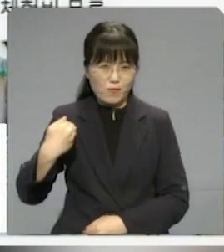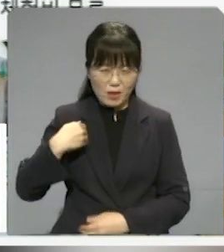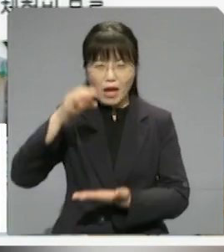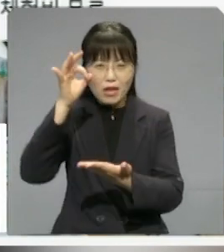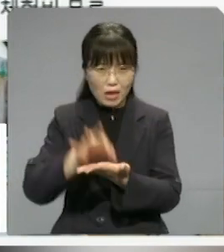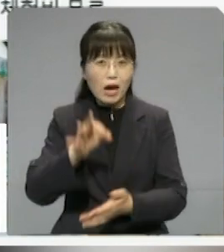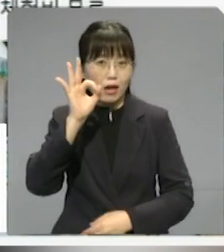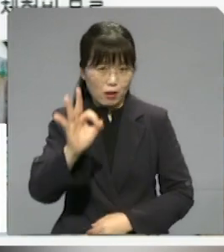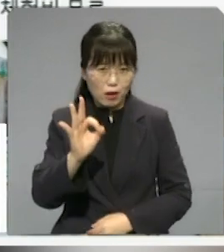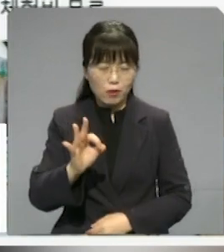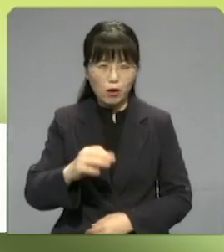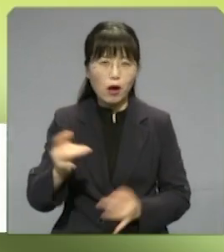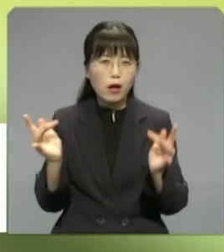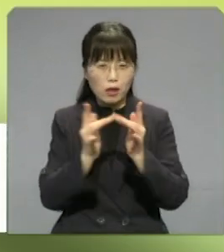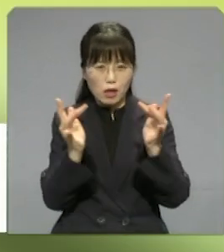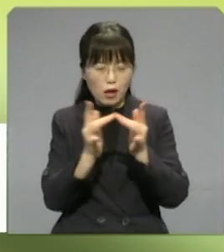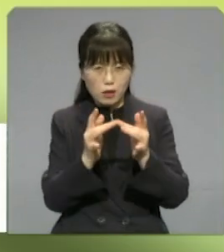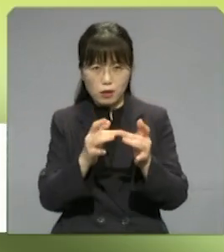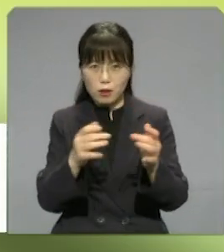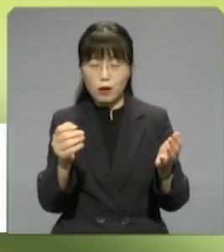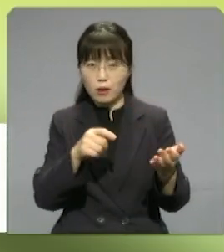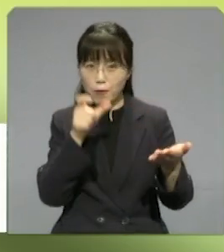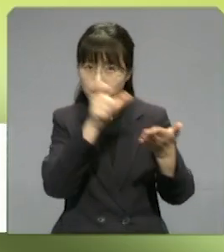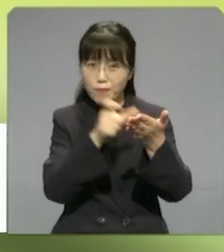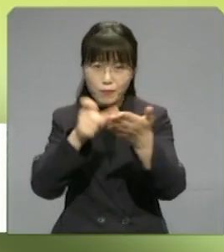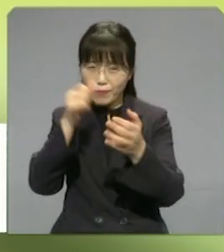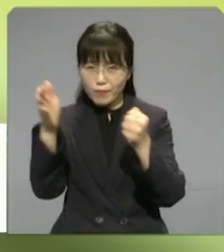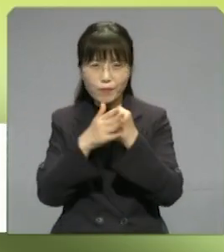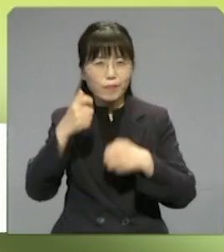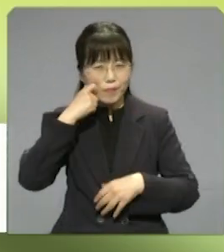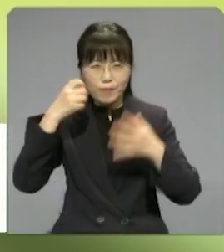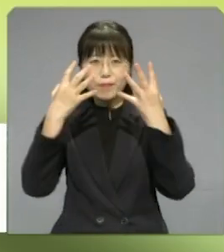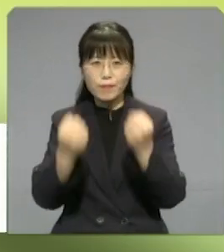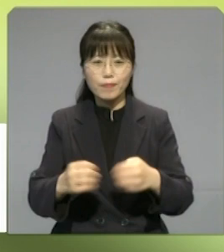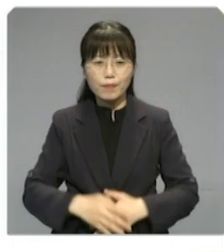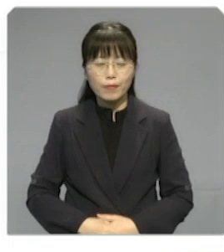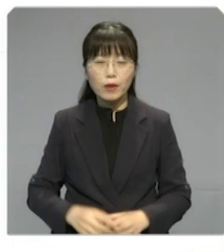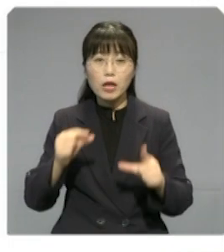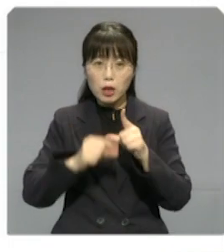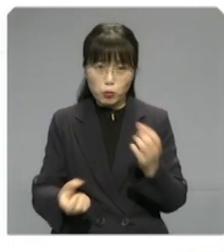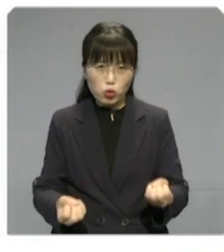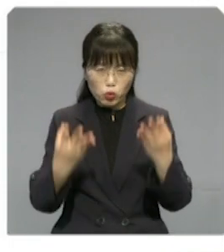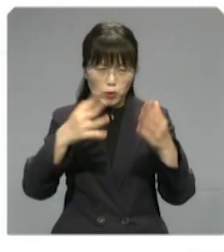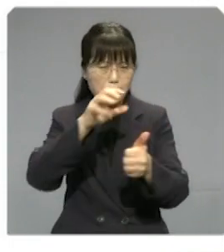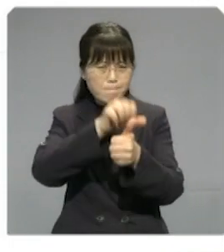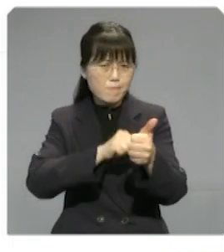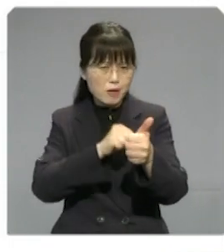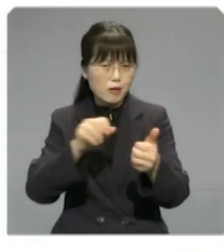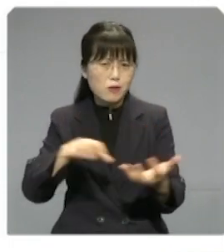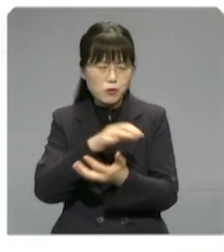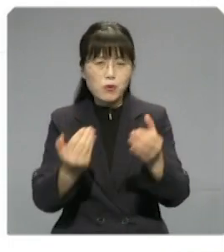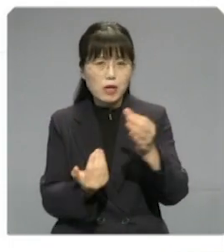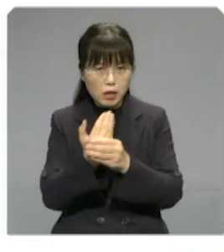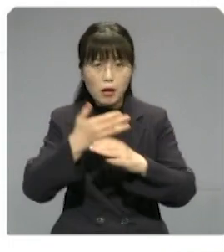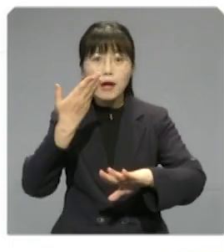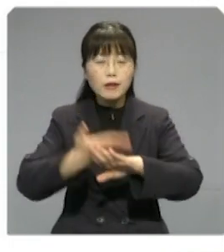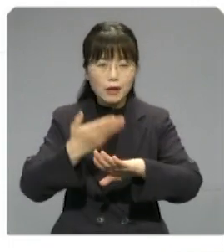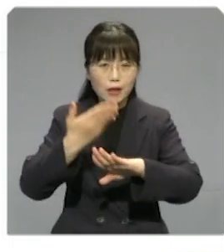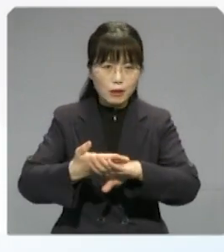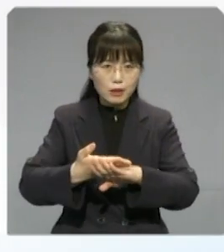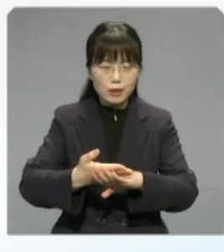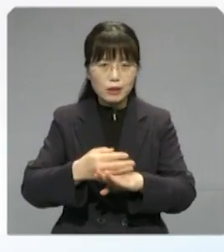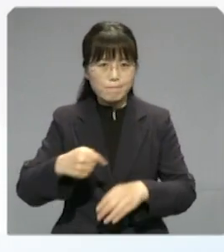저렴한 가격으로 온라인에 후기가 잇따르면서 화제를 모았습니다. 일부 축제에서 바가지 논란이 일었던 것과